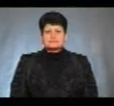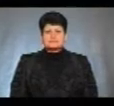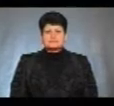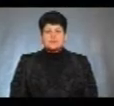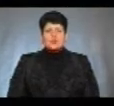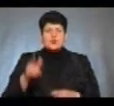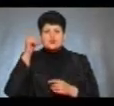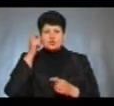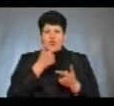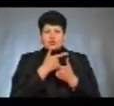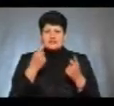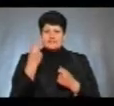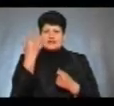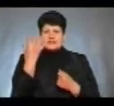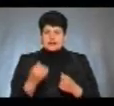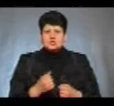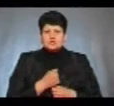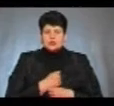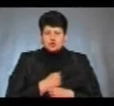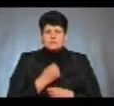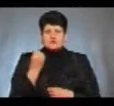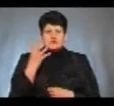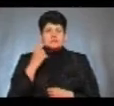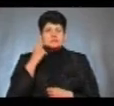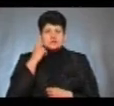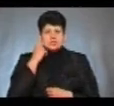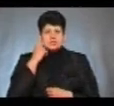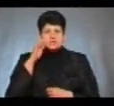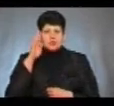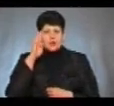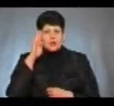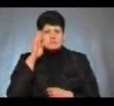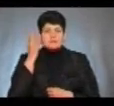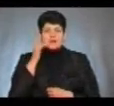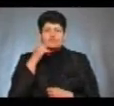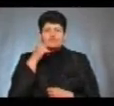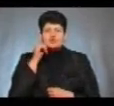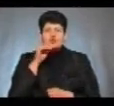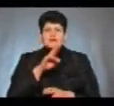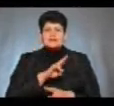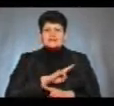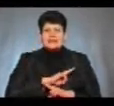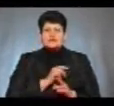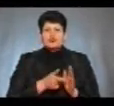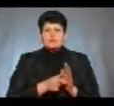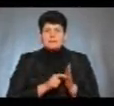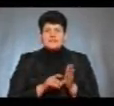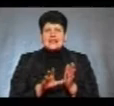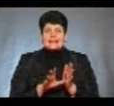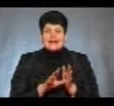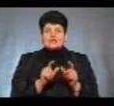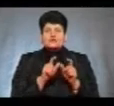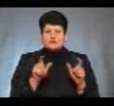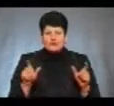У Чорткові оголосили два дні жалоби за 14-річним хлопцем, який вчора загинув у приміщенні електрощитової